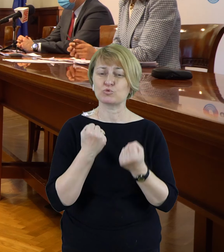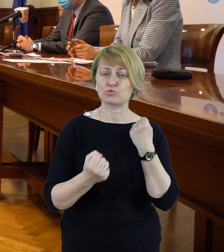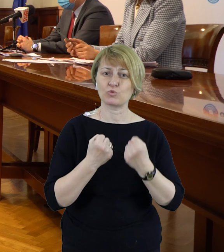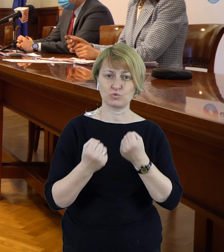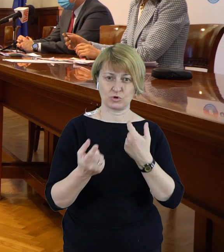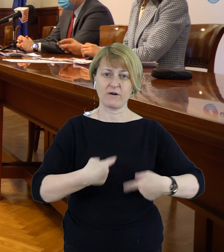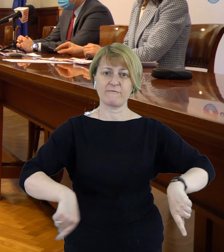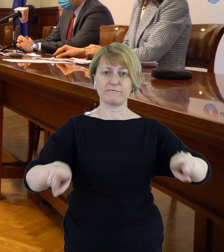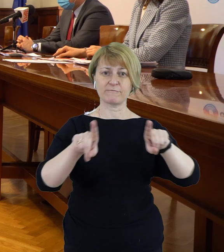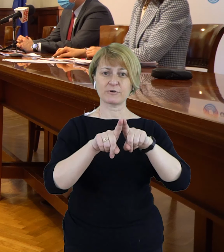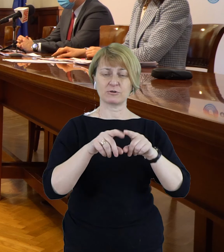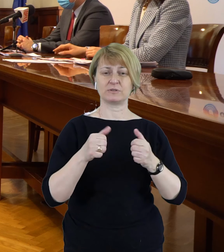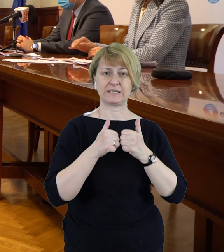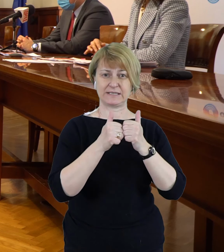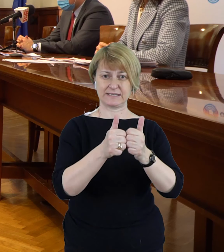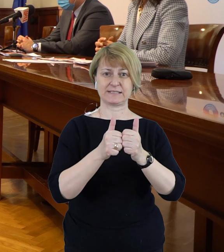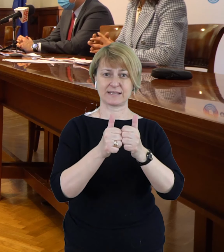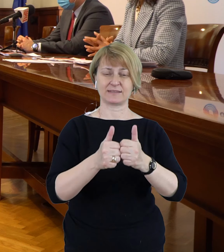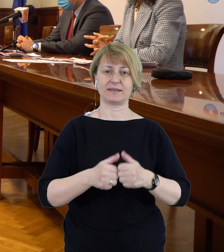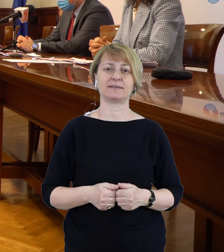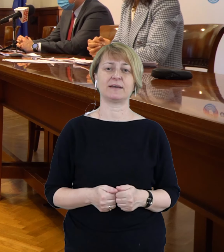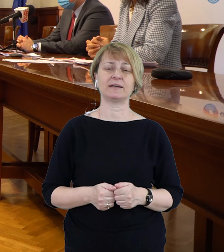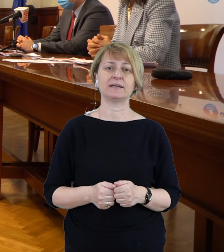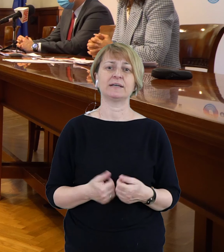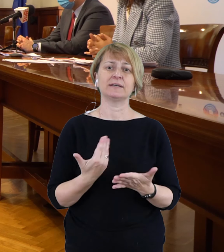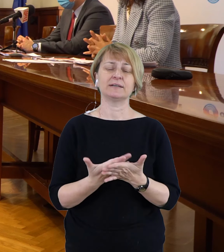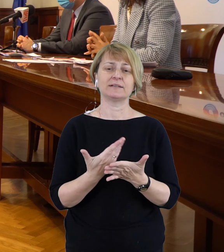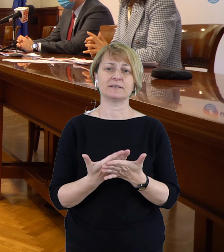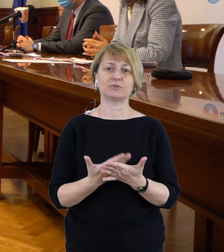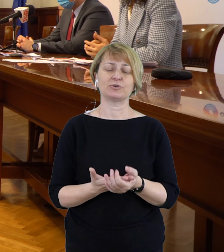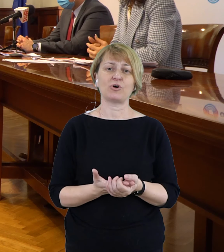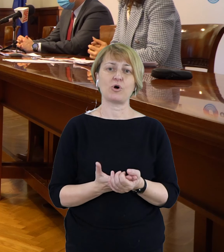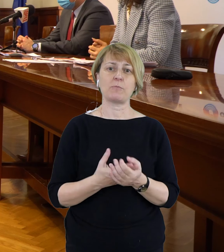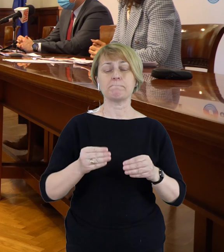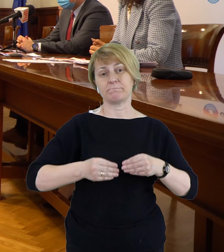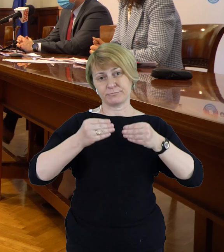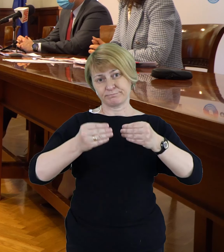utrudnił realizację tego zadania wykonawcy, stąd